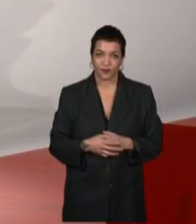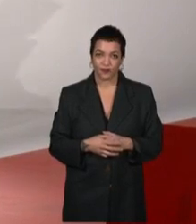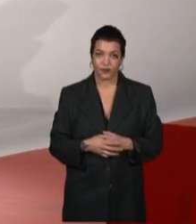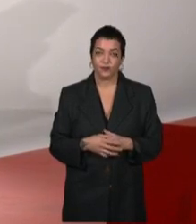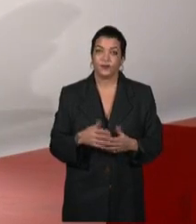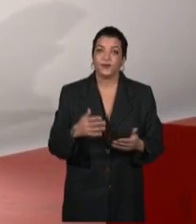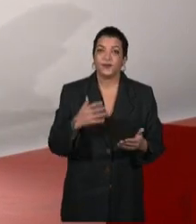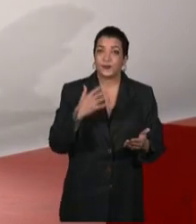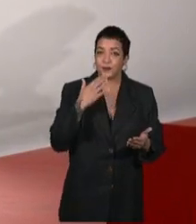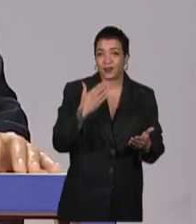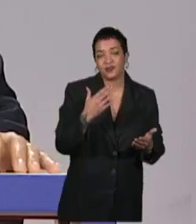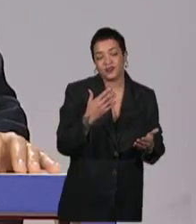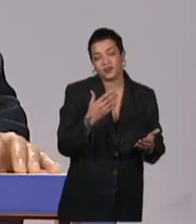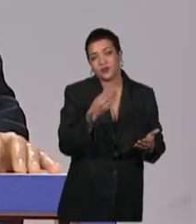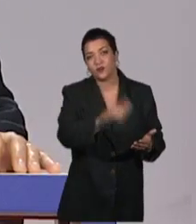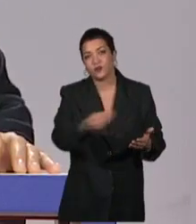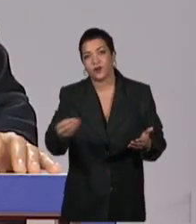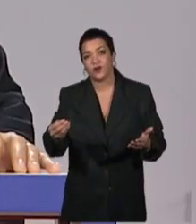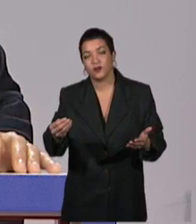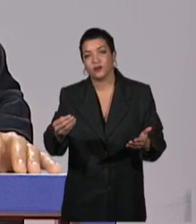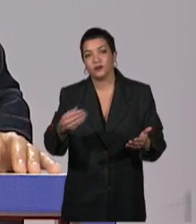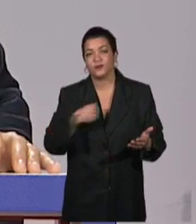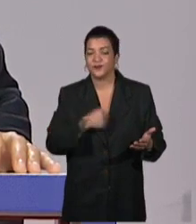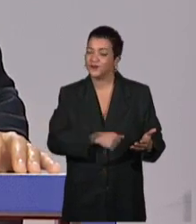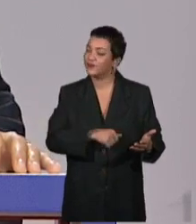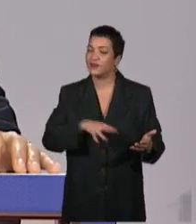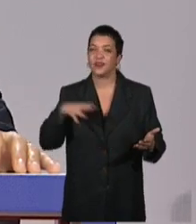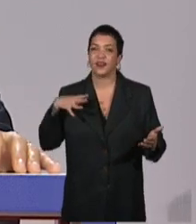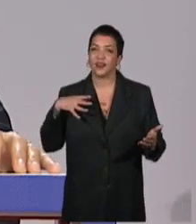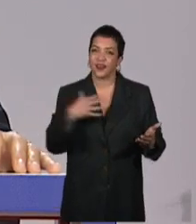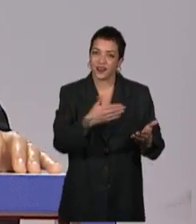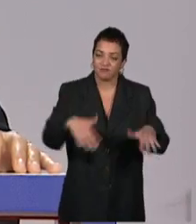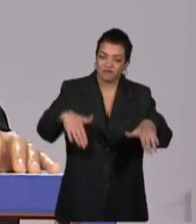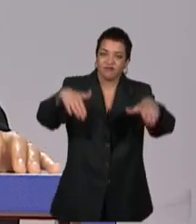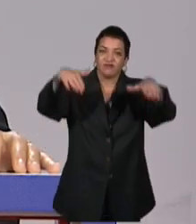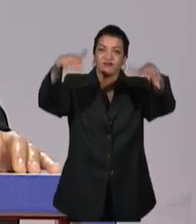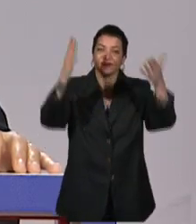Et merci à vous, les enfants. Je suis si fière de ce que vous êtes devenus.